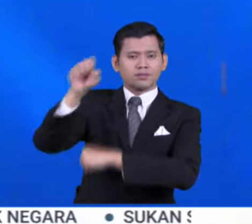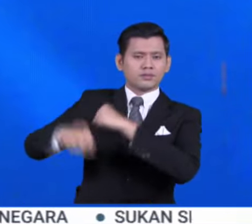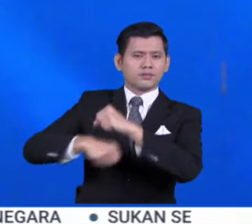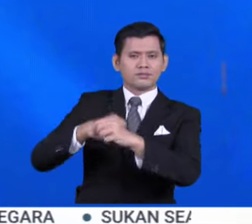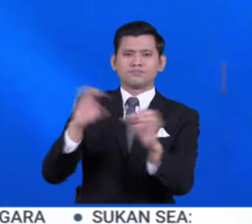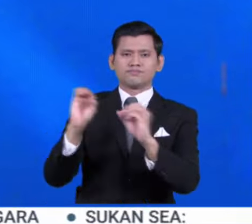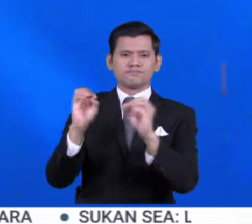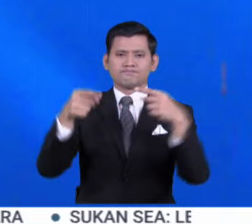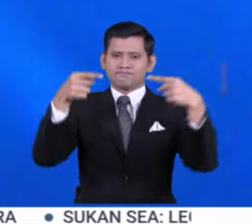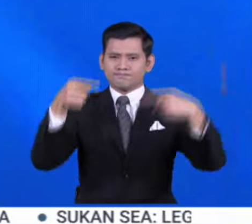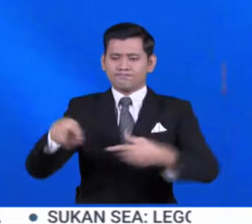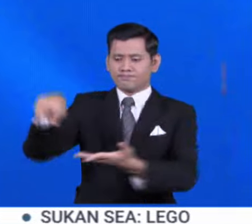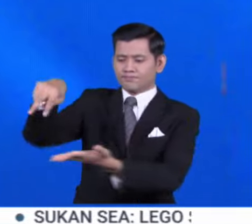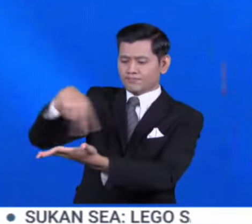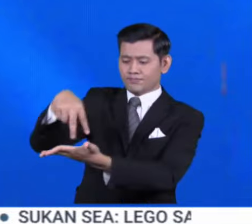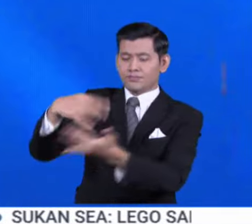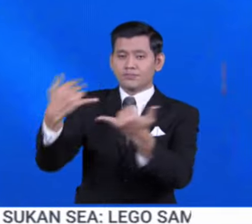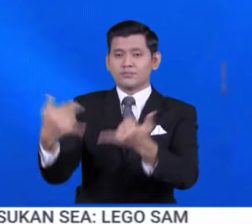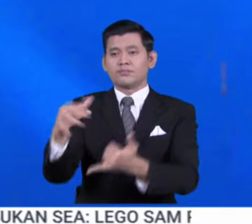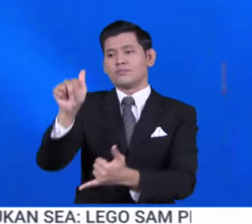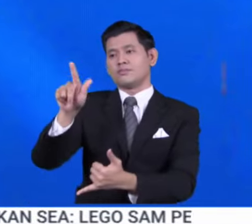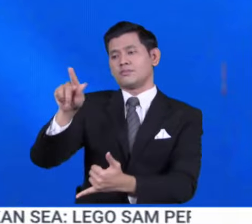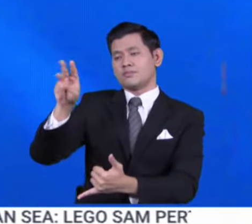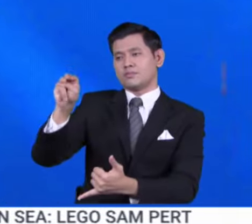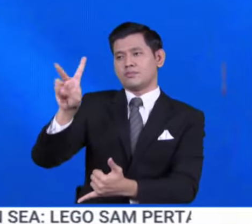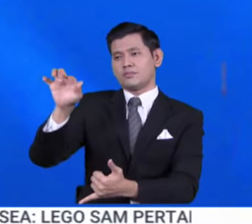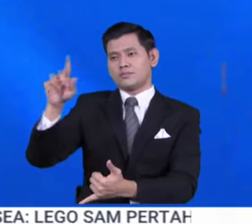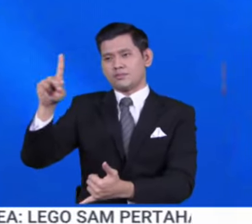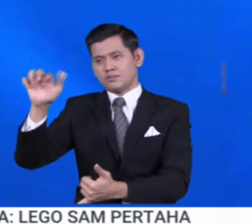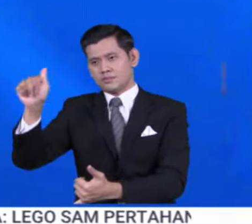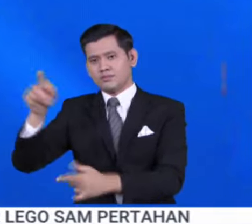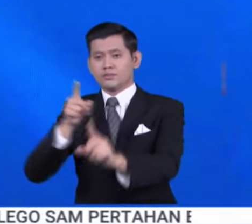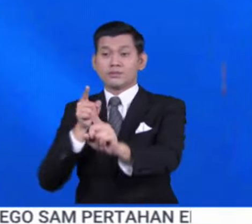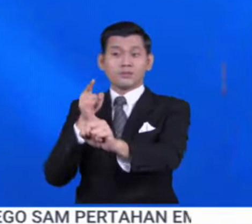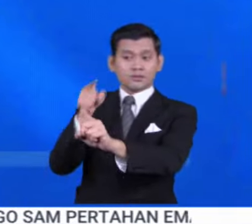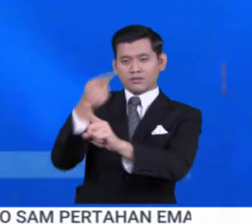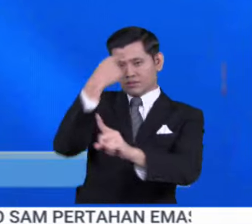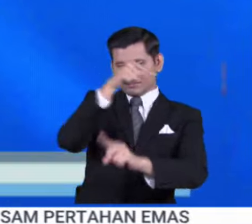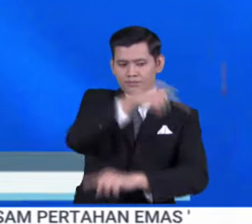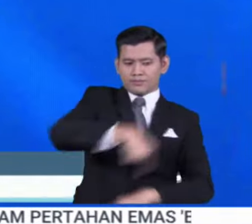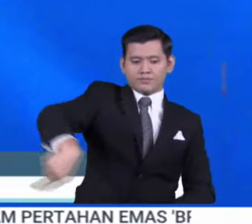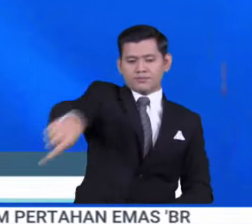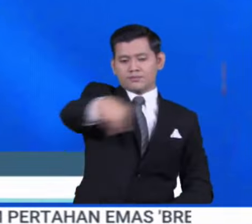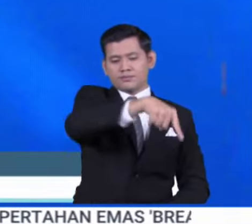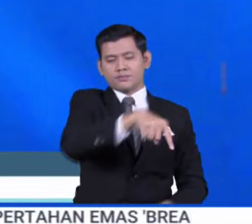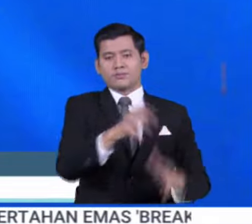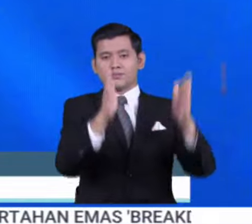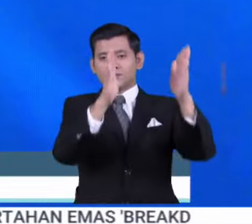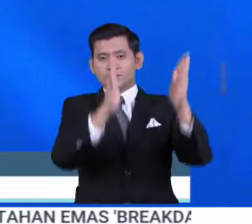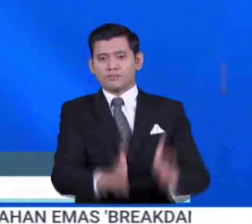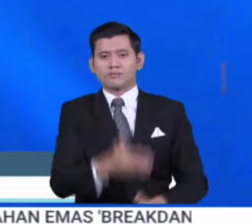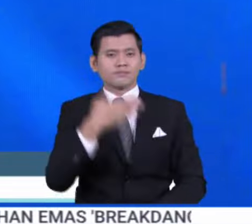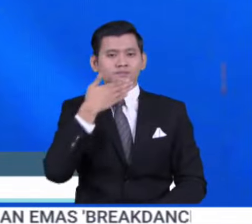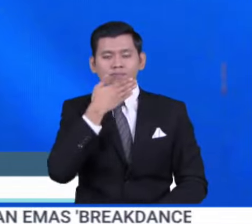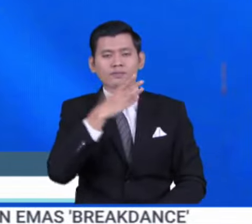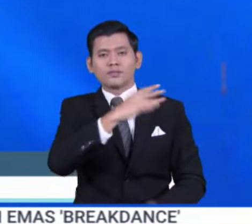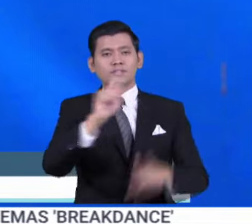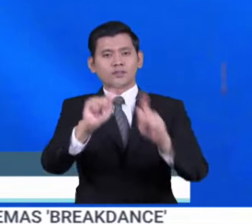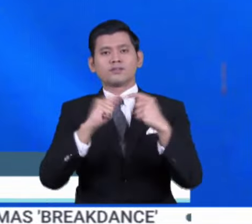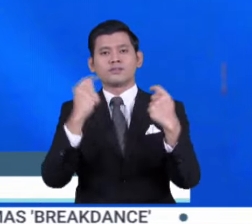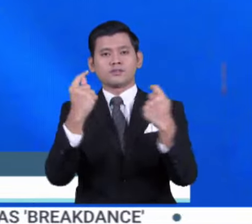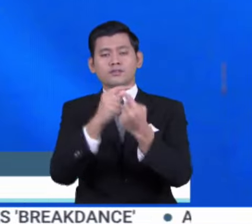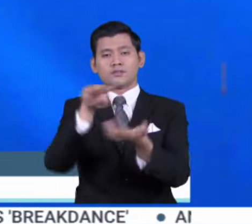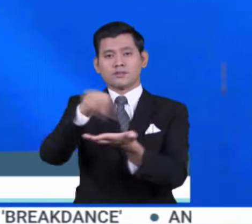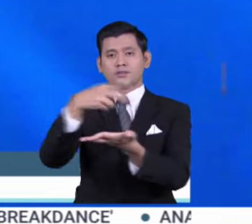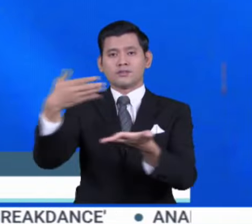apa-apa pertandingan tari, kini Alam fokus memberi sokongan kepada golongan muda mahupun kumpulan tarian baharu untuk berlatih dengan